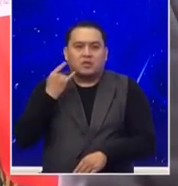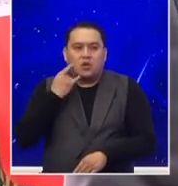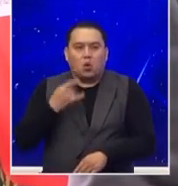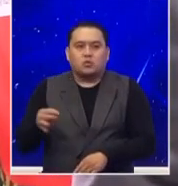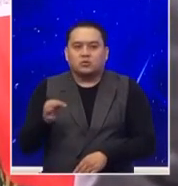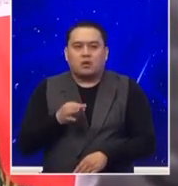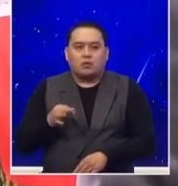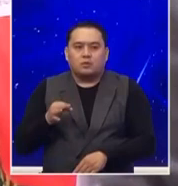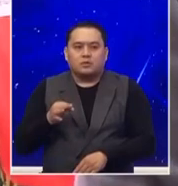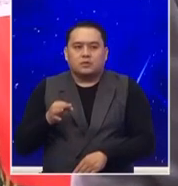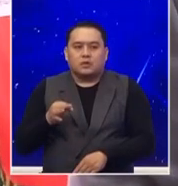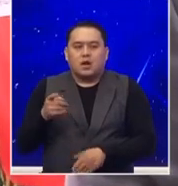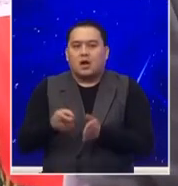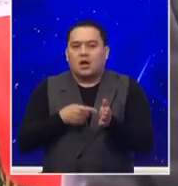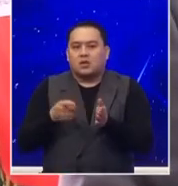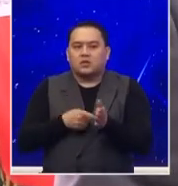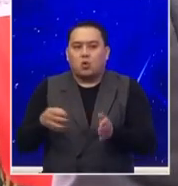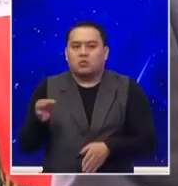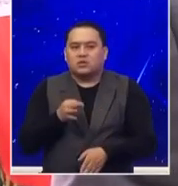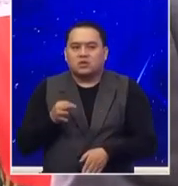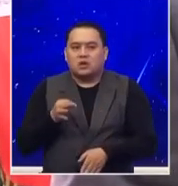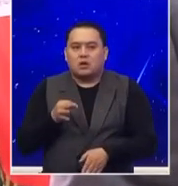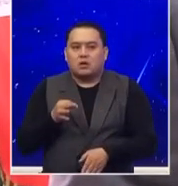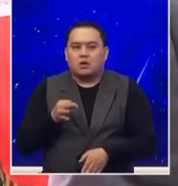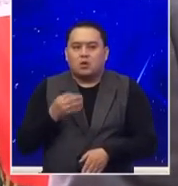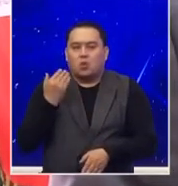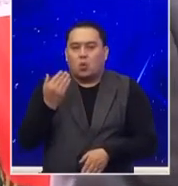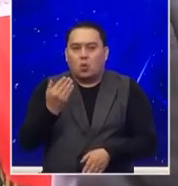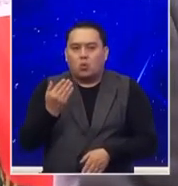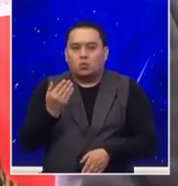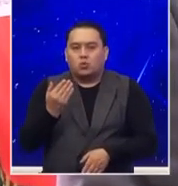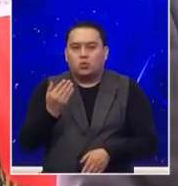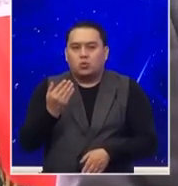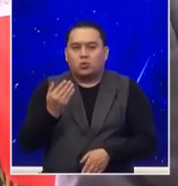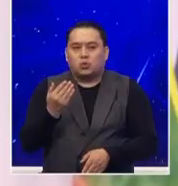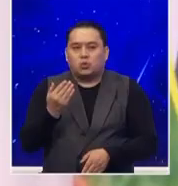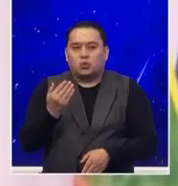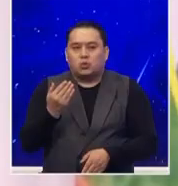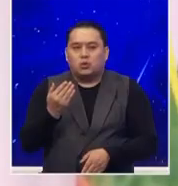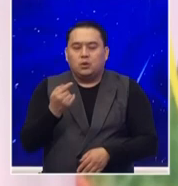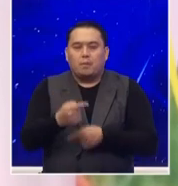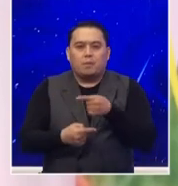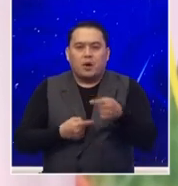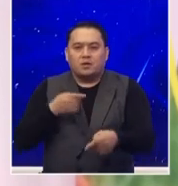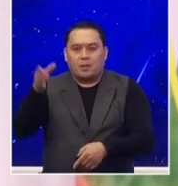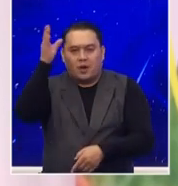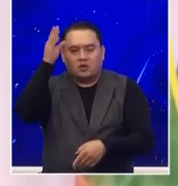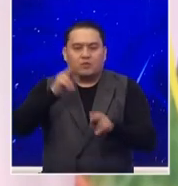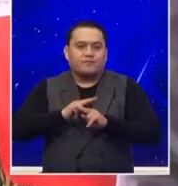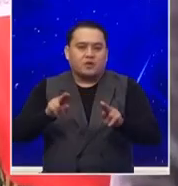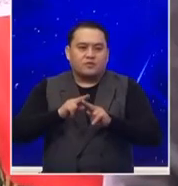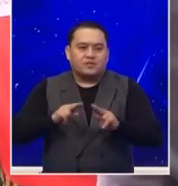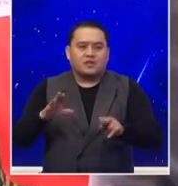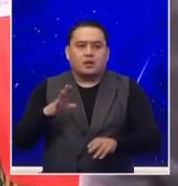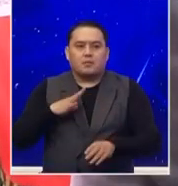по Карагандинской области. Он не одно поколение плеяды акынов воспитывал.